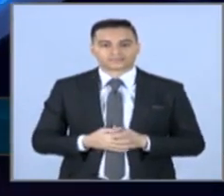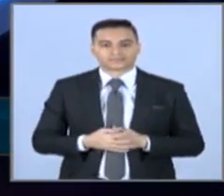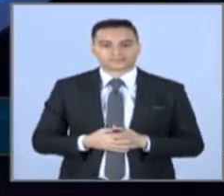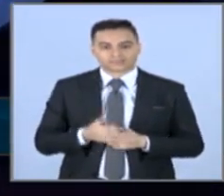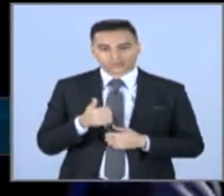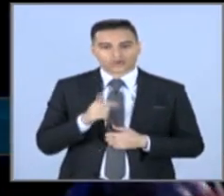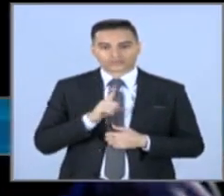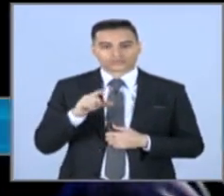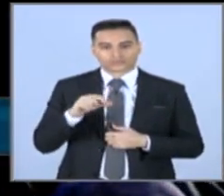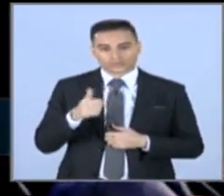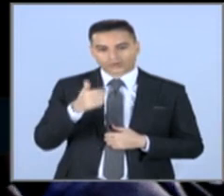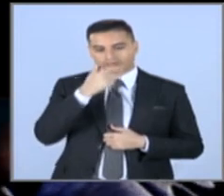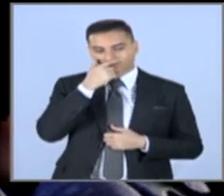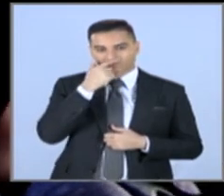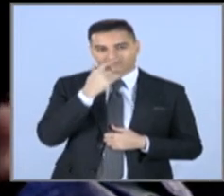كويس، برافو عليك.